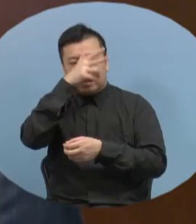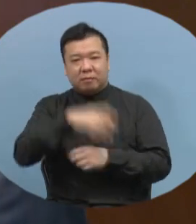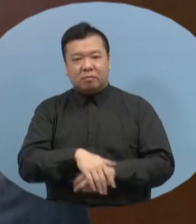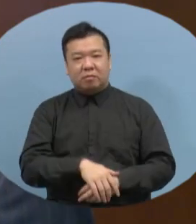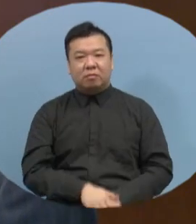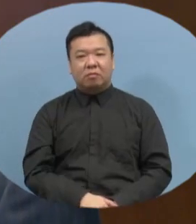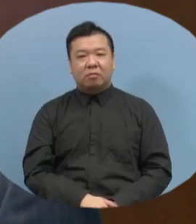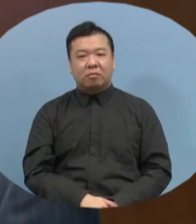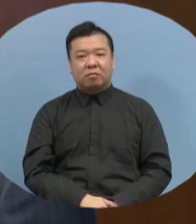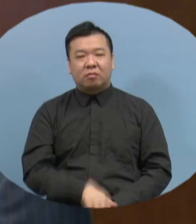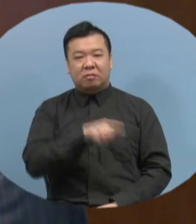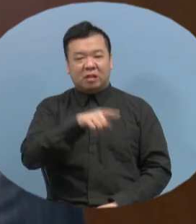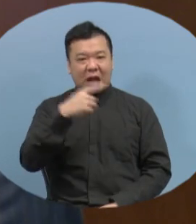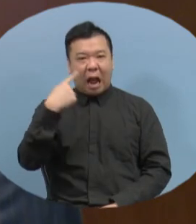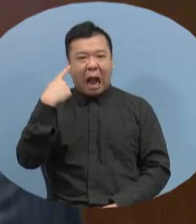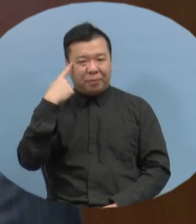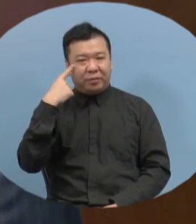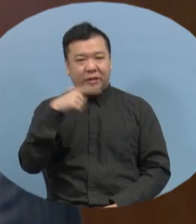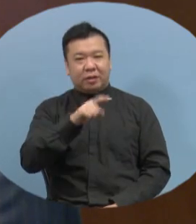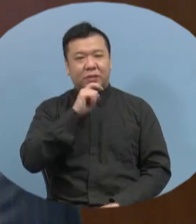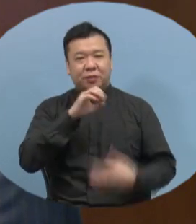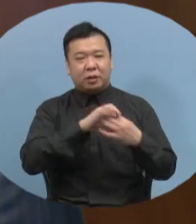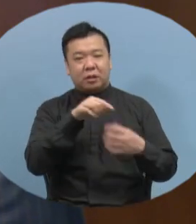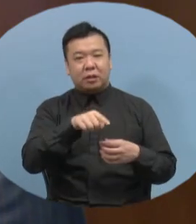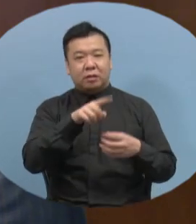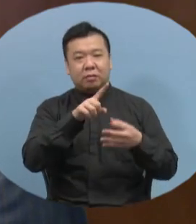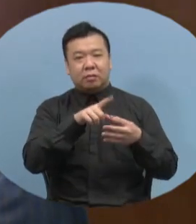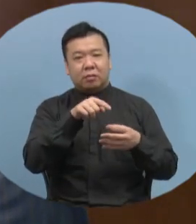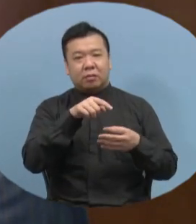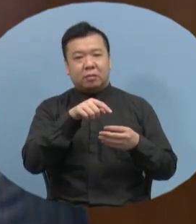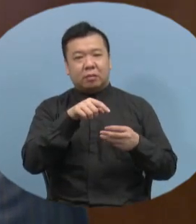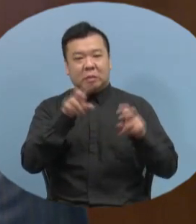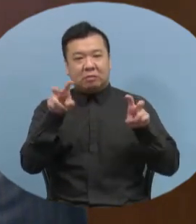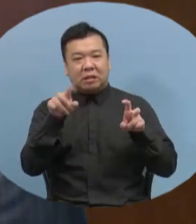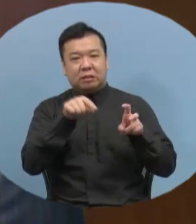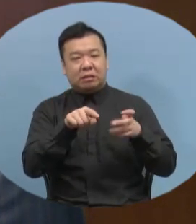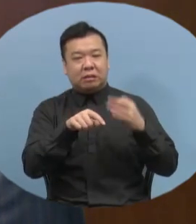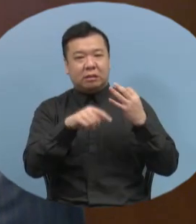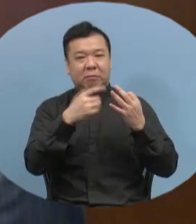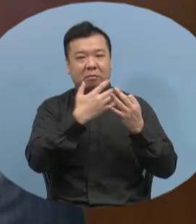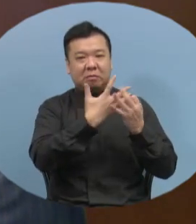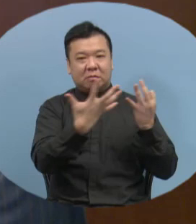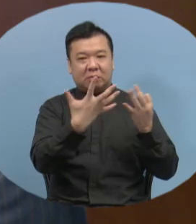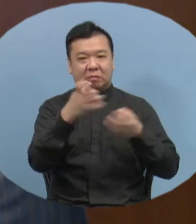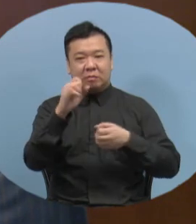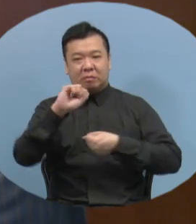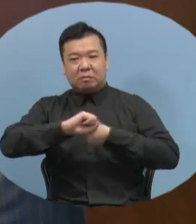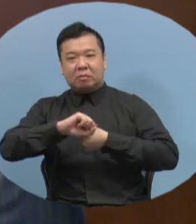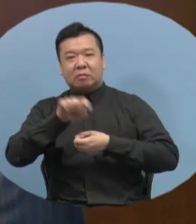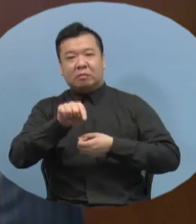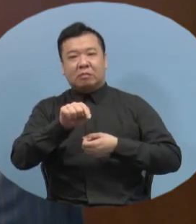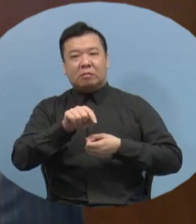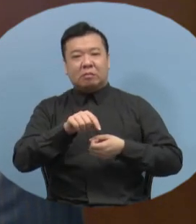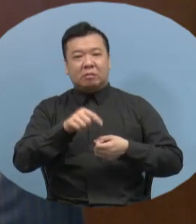他們是圖謀通過一個所謂35+以